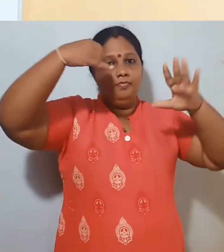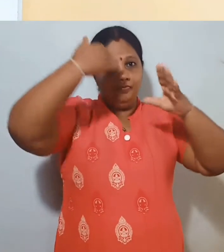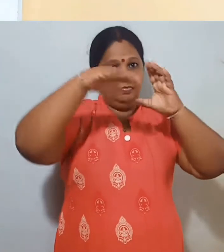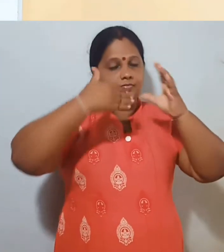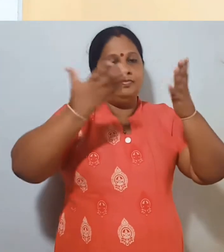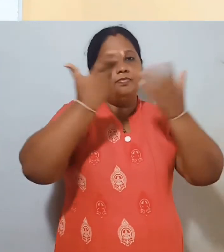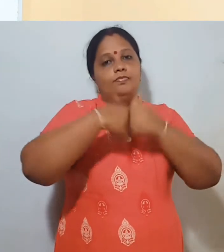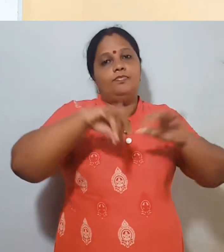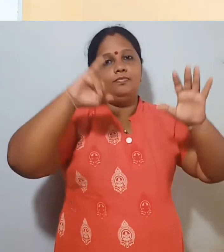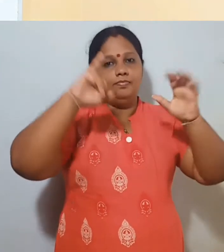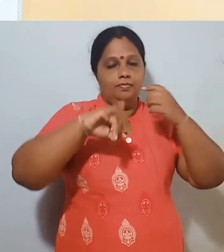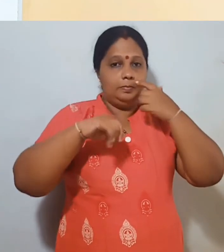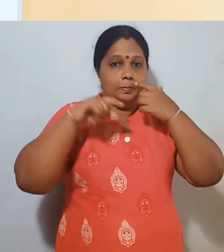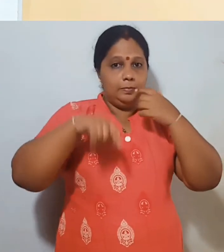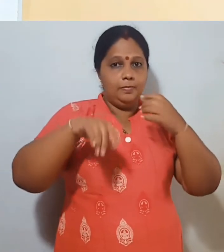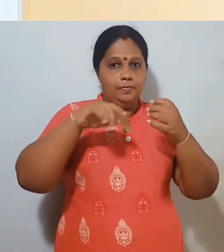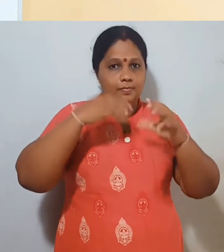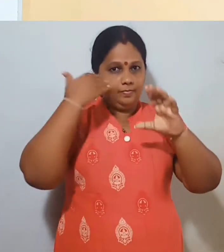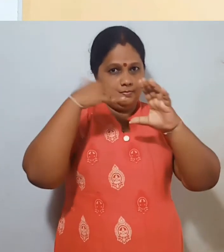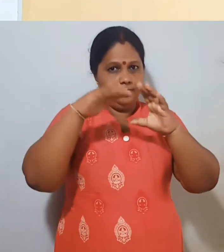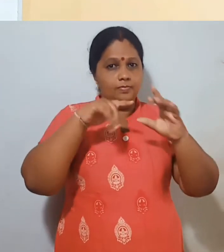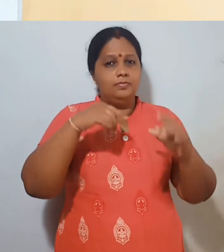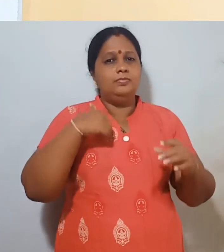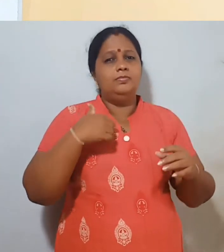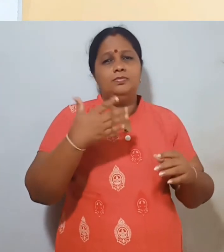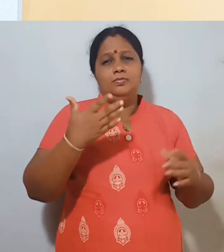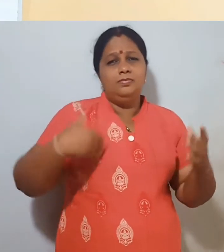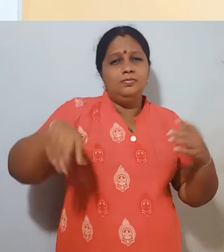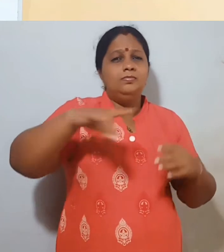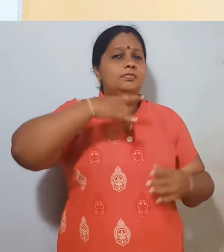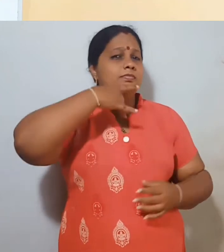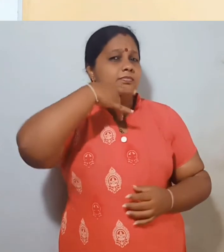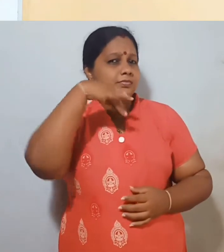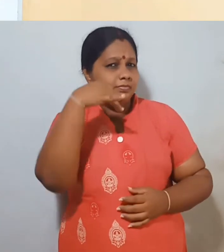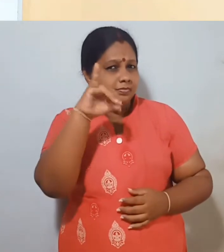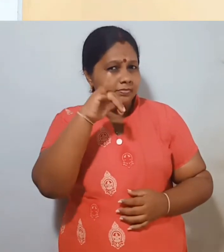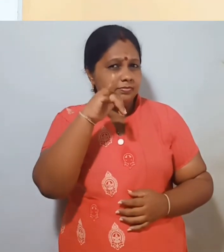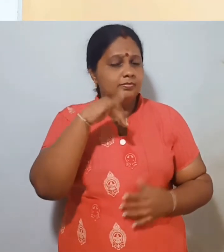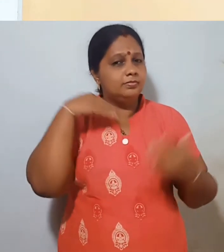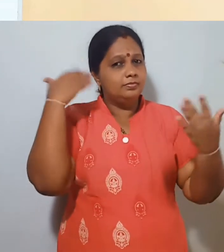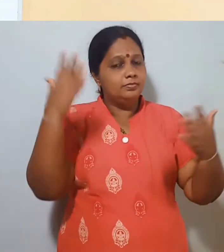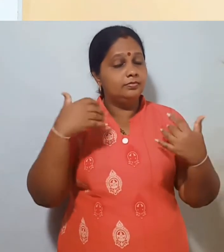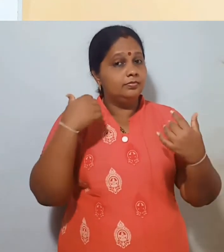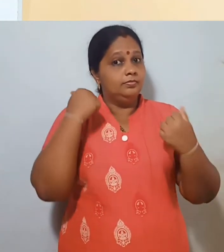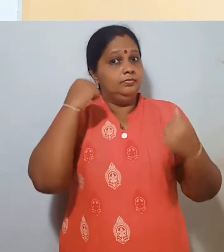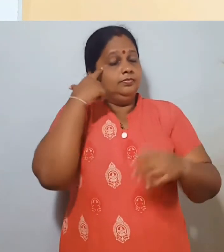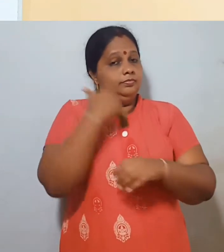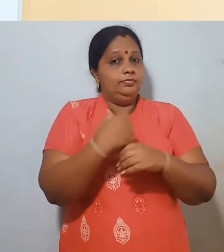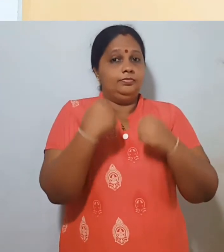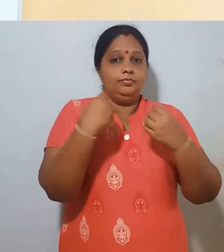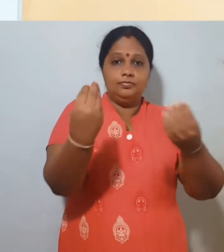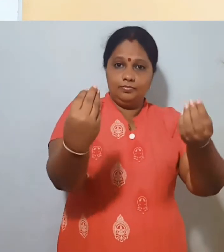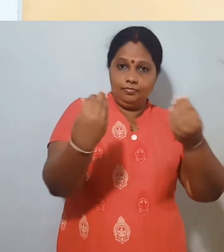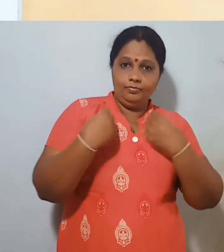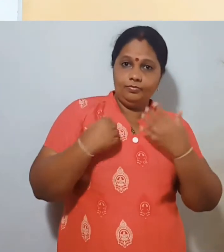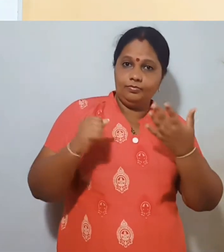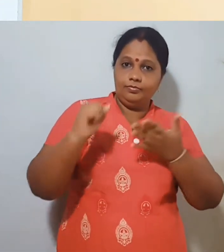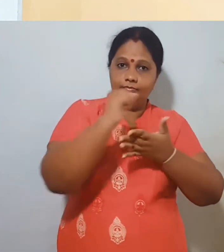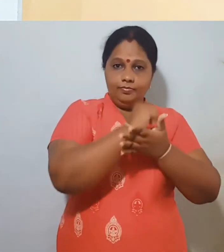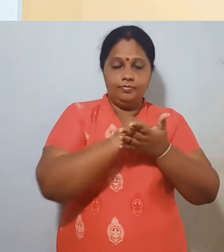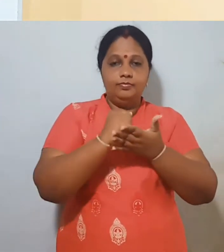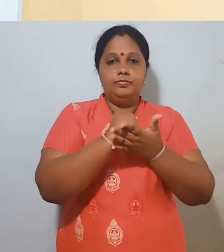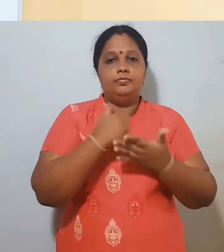பதிவு. இப்பதிவுகளுக்கு எனக்கு ஆலோசனைகளும் தொடர்ந்து உற்சாகமூட்டலையும் தந்து கொண்டிருக்கின்ற